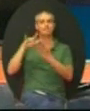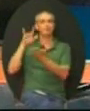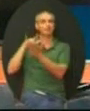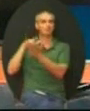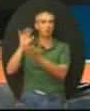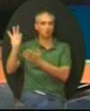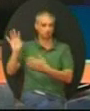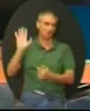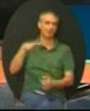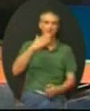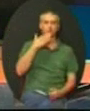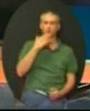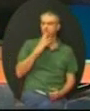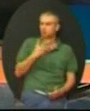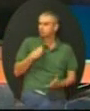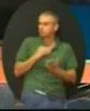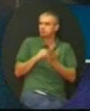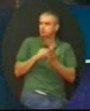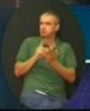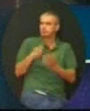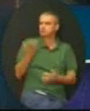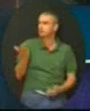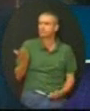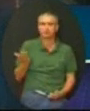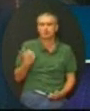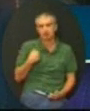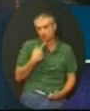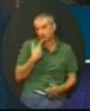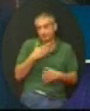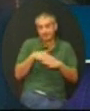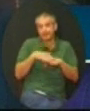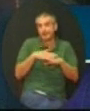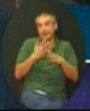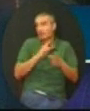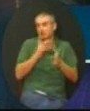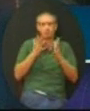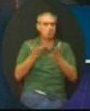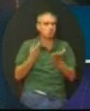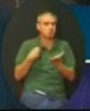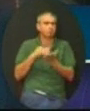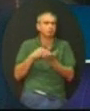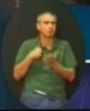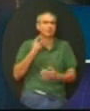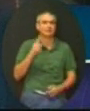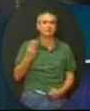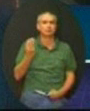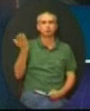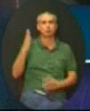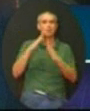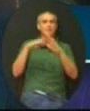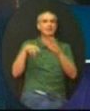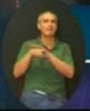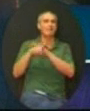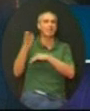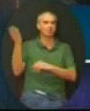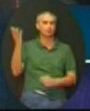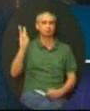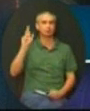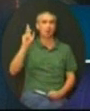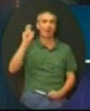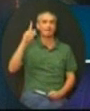המקומית שלהם וגם לירושלים רבתי. אבל למה אנחנו צריכים אותם? באמת, אני אומר את זה בצורה, סליחה, ככה, הכי בוטה. למה אני צריך שמישהו ממחנה הפליטים